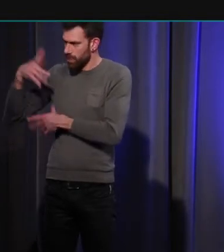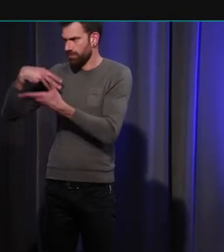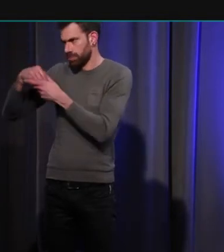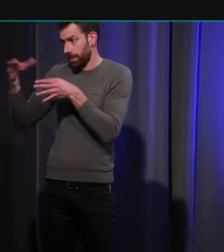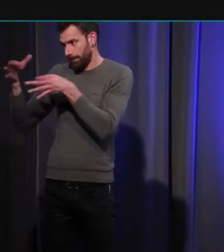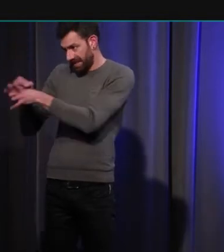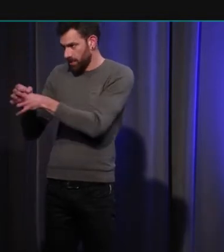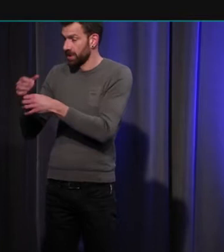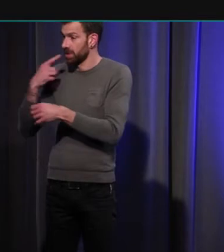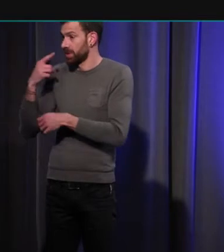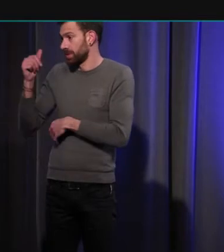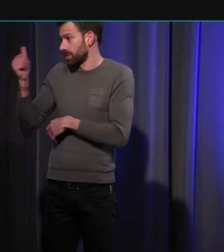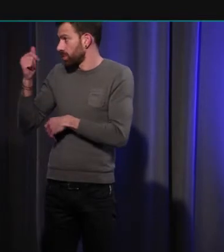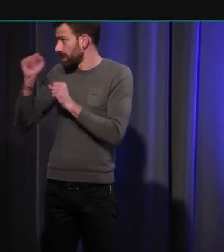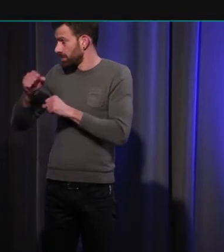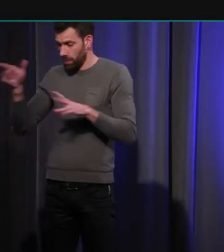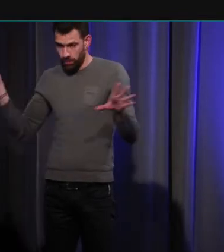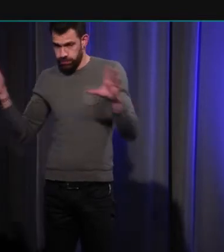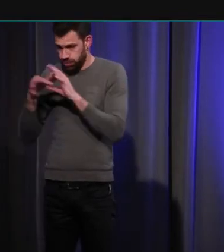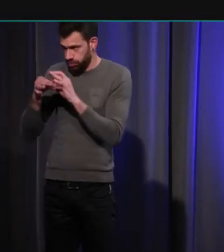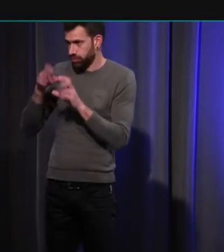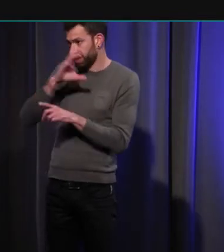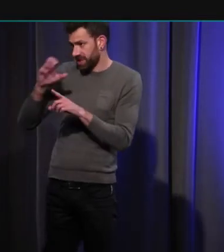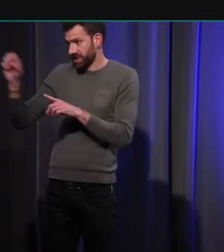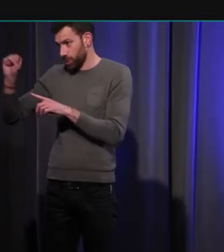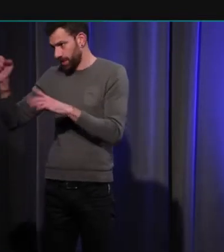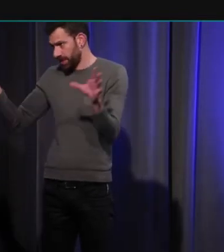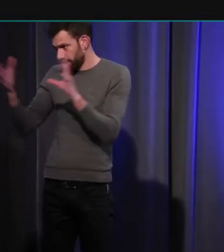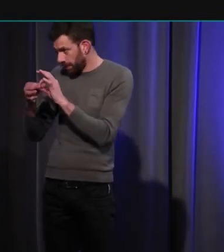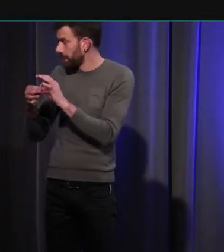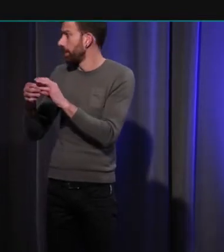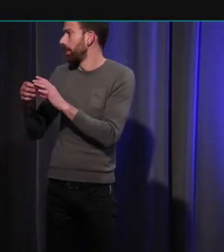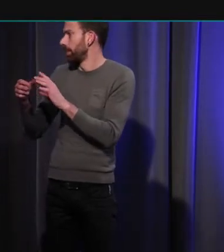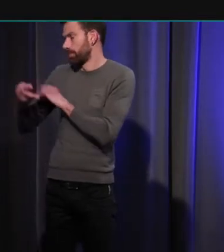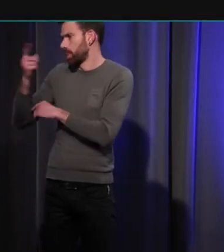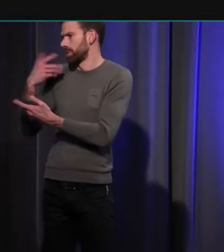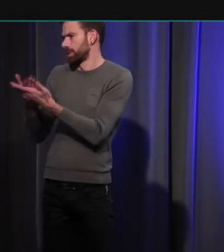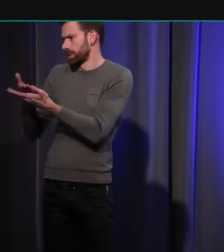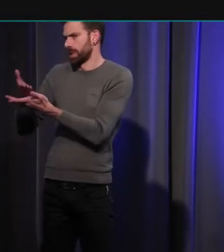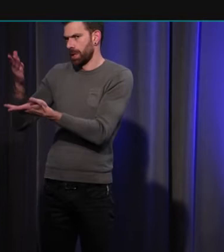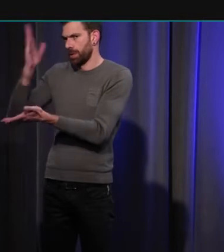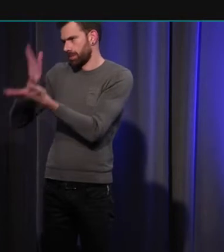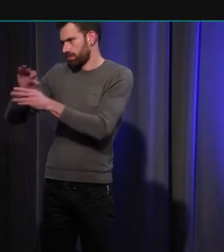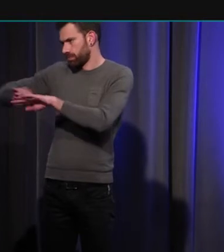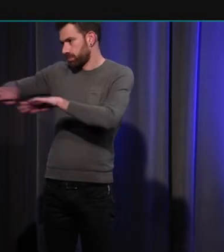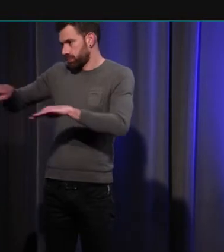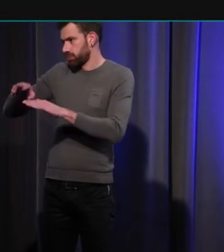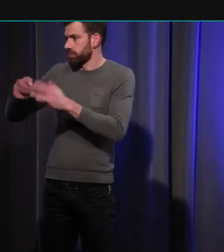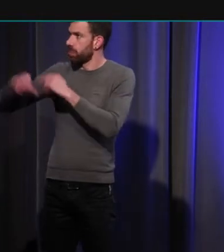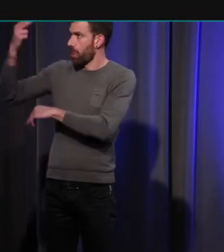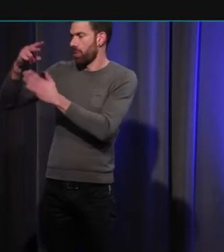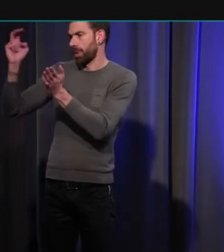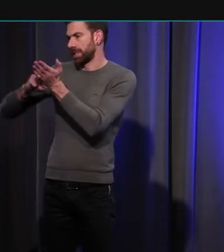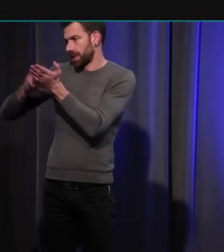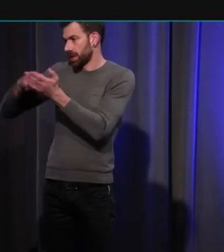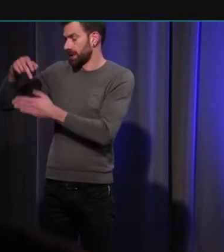aussi la synthèse entre les chiites les sunnites entre surtout cette grande césure anoxique lorient qui est la syrie au nord et l'egypte